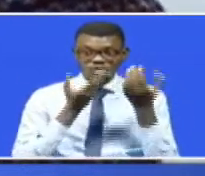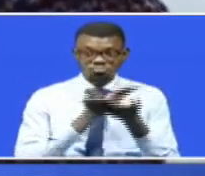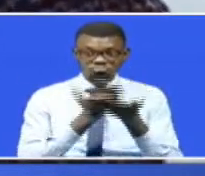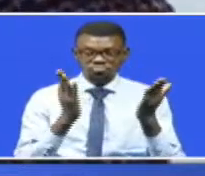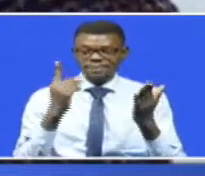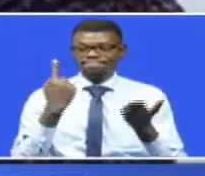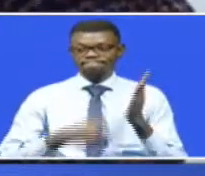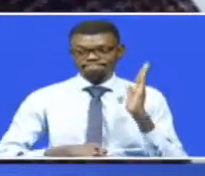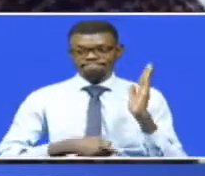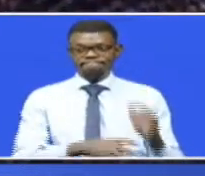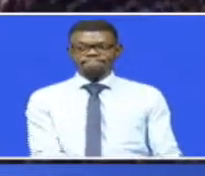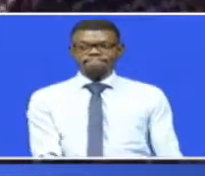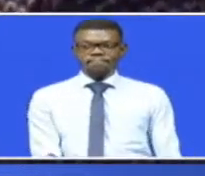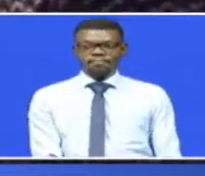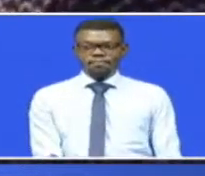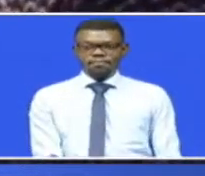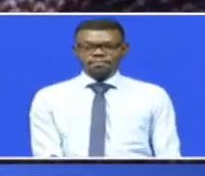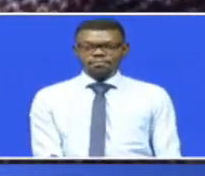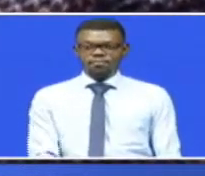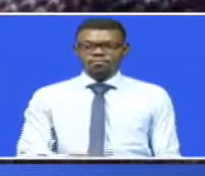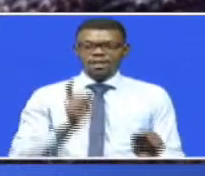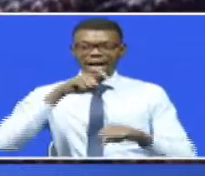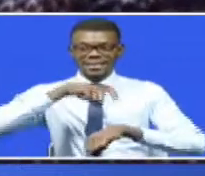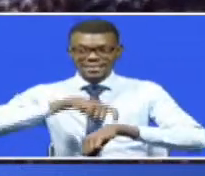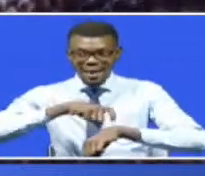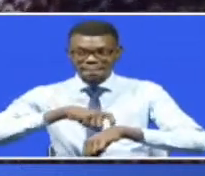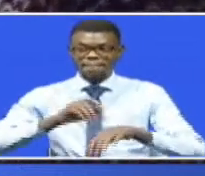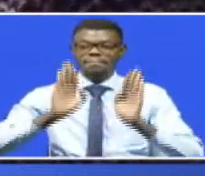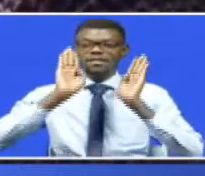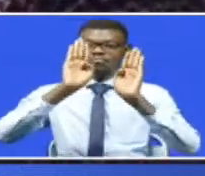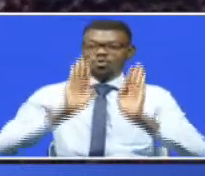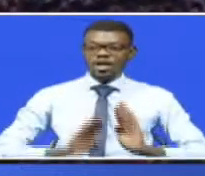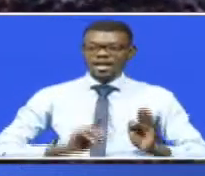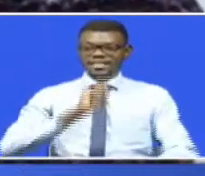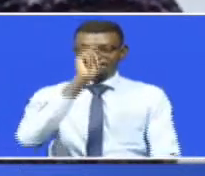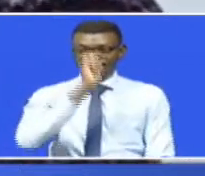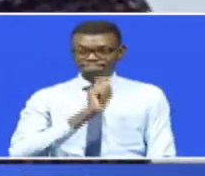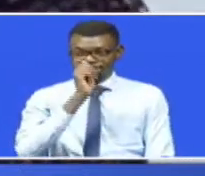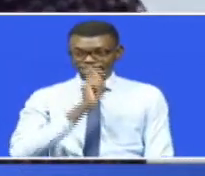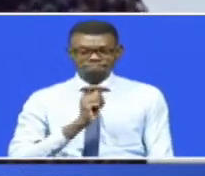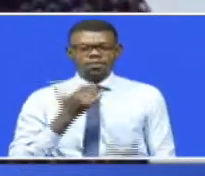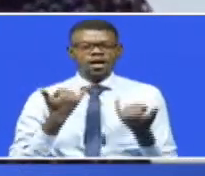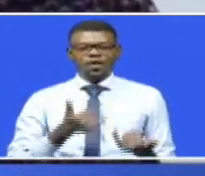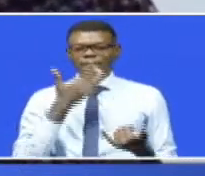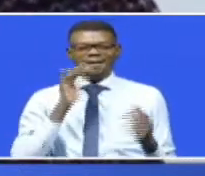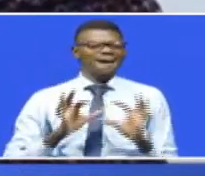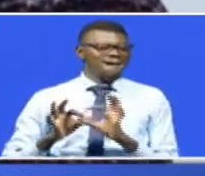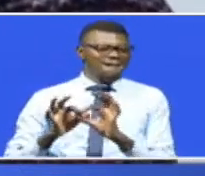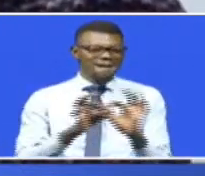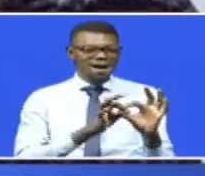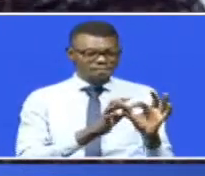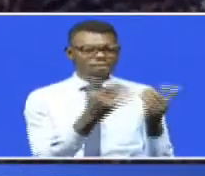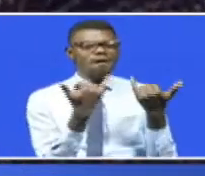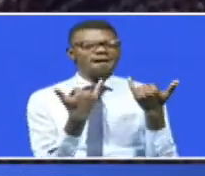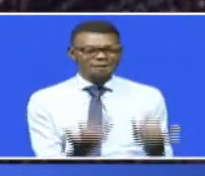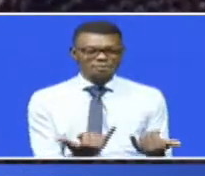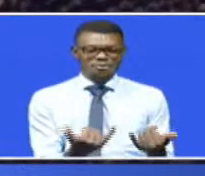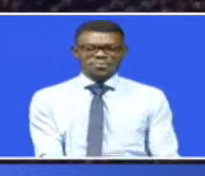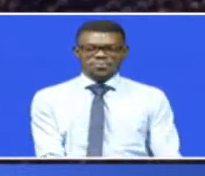kwamba katika wakati muhimu wa Tanzania kushikamana ni wakati